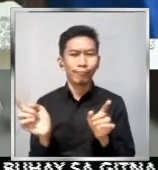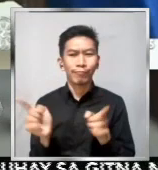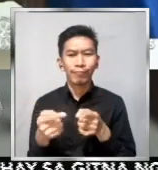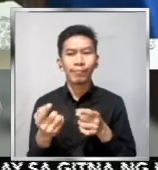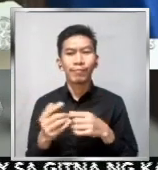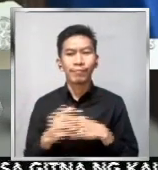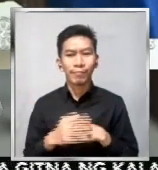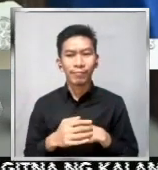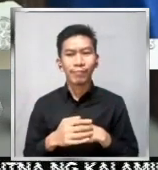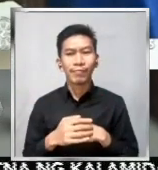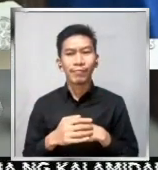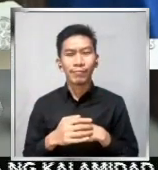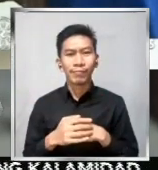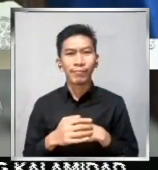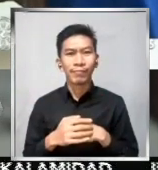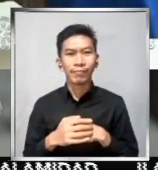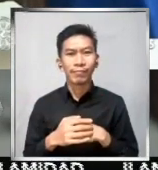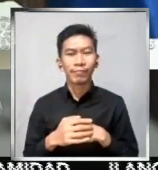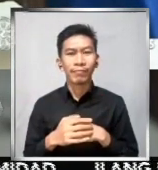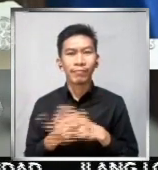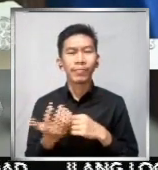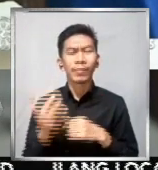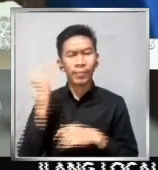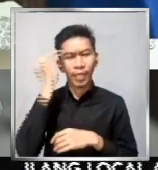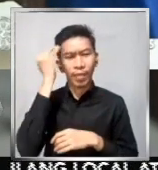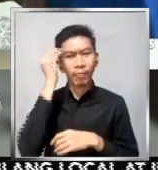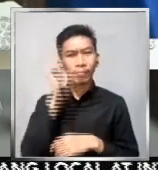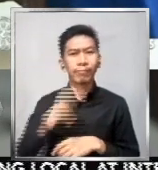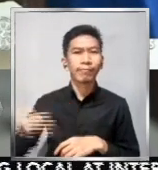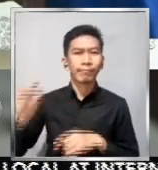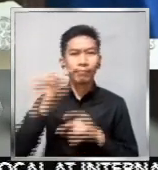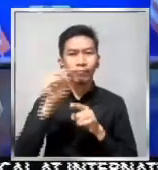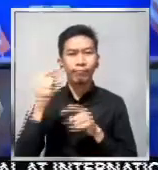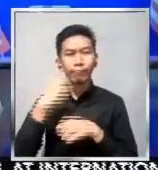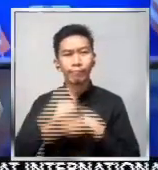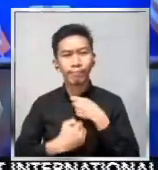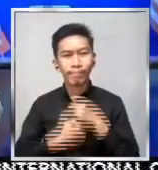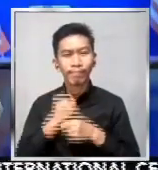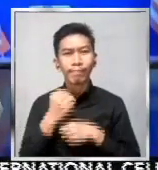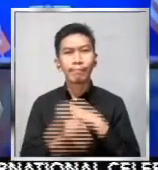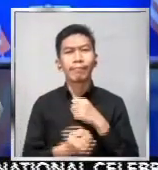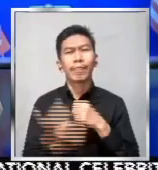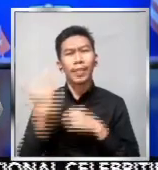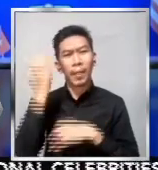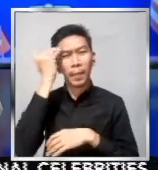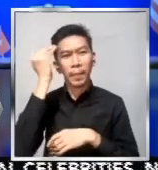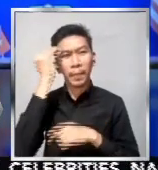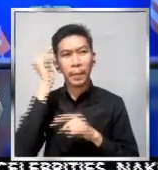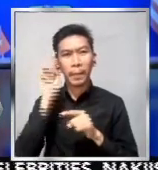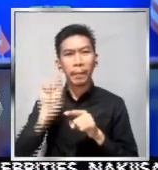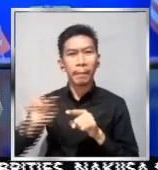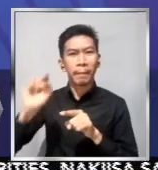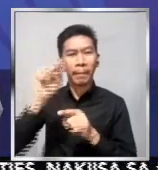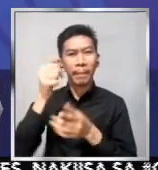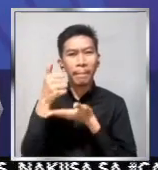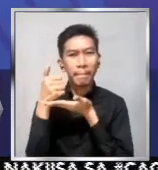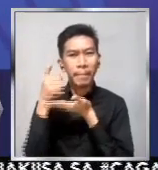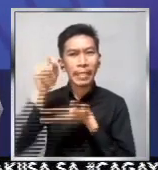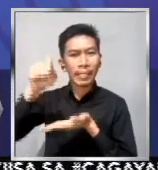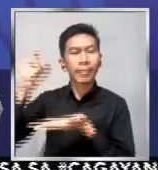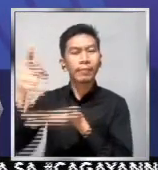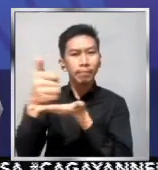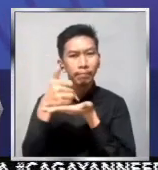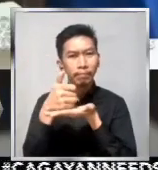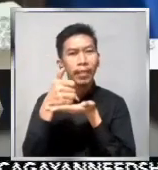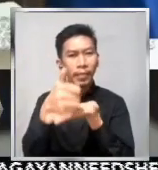na naghihirap kayo. Alam ko na kailangan nyo na tulong. Nasa kalagitnaan ng pagdalo sa Virtual ASEAN Summit